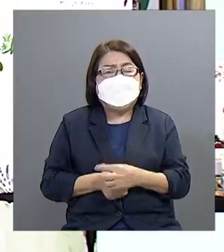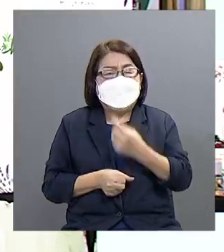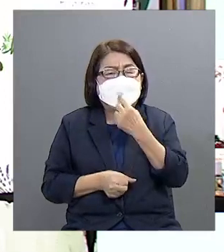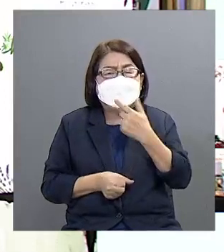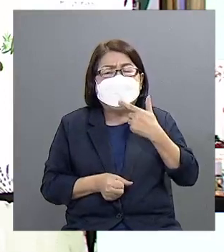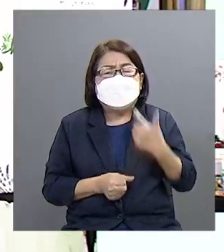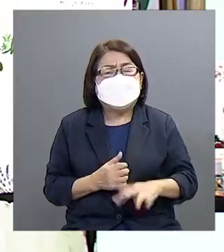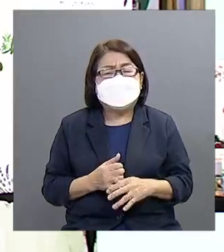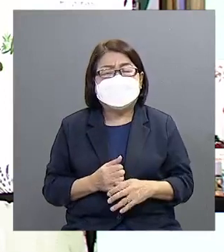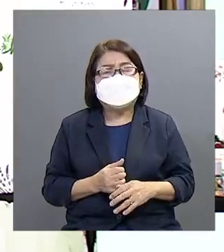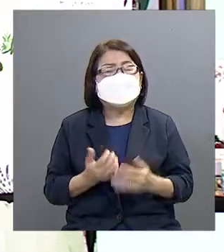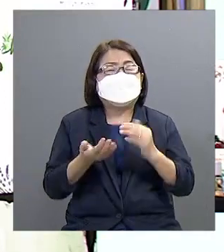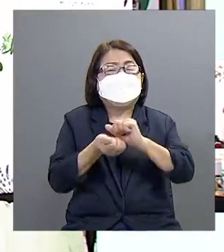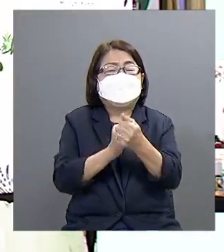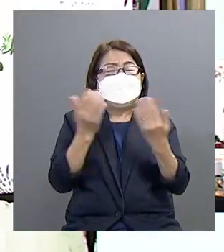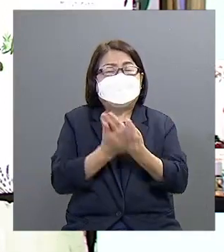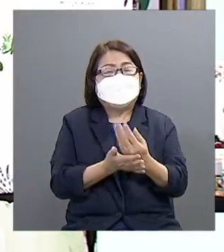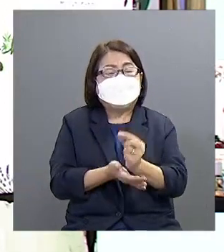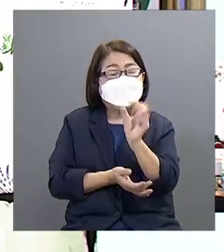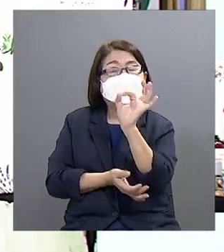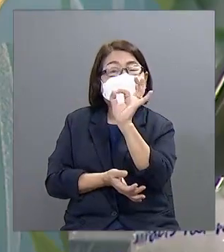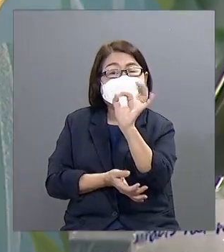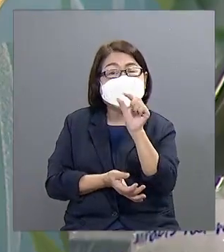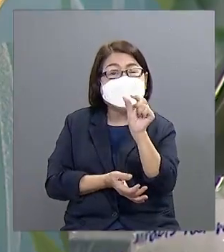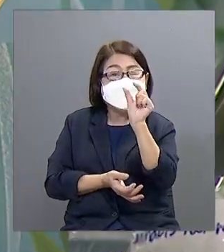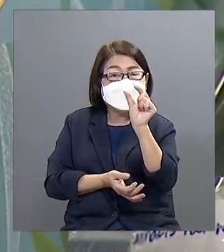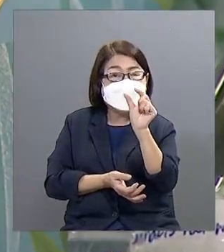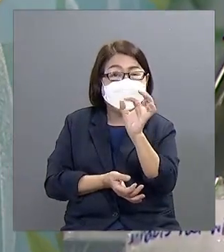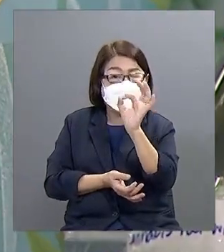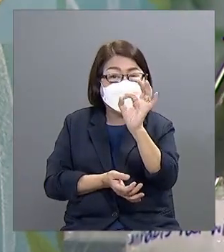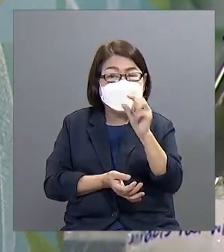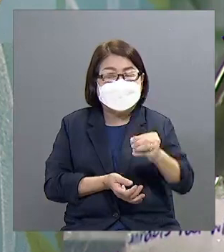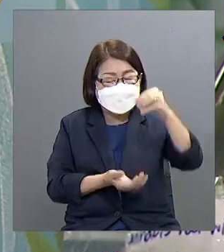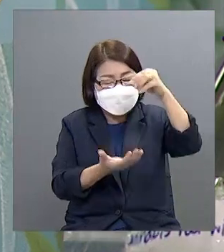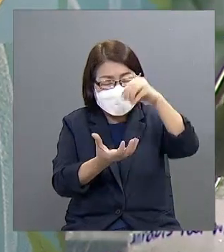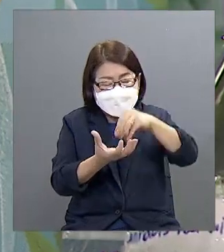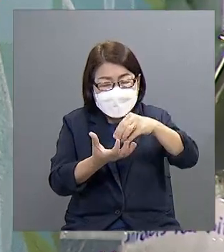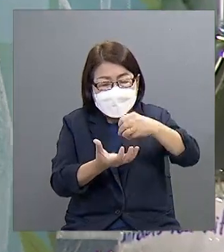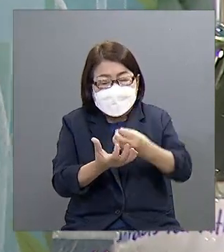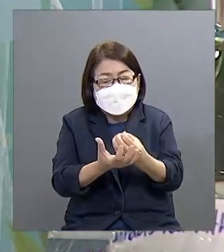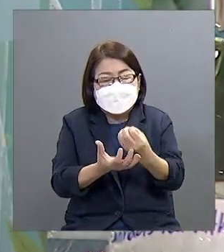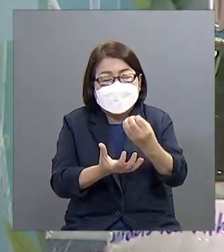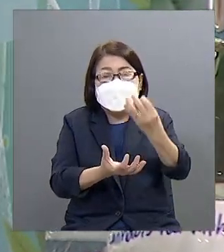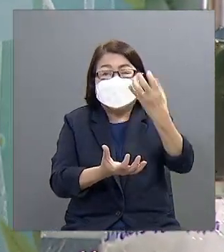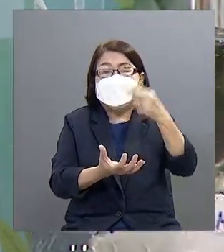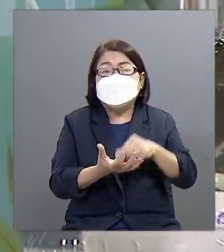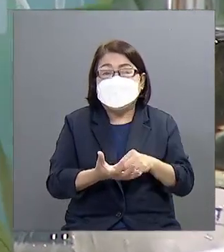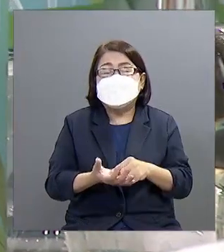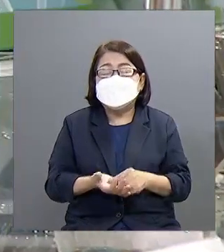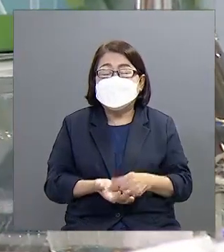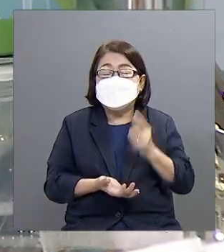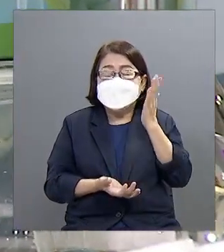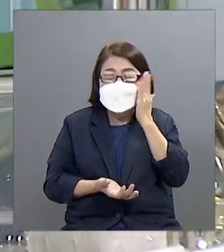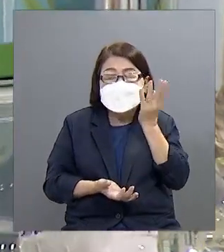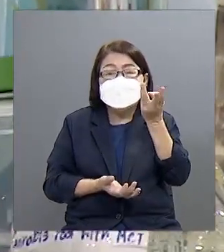เม็ดฟู่ เหมือน แบบส้ม เหมือนคนที่ถนัดกินกับแบบอย่างน้องยุ้ยเนี่ยนอนไม่พอเขาจะมีเป็นแบบ วิตามิน B C แบบฟู่เนี่ยแบบนี้ก็จะ